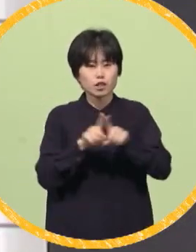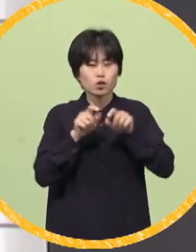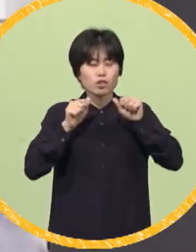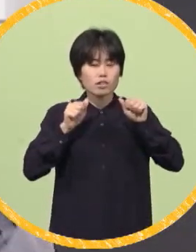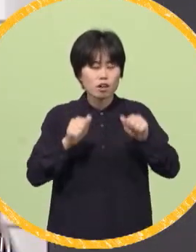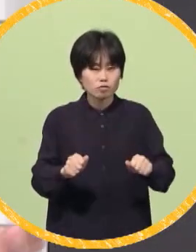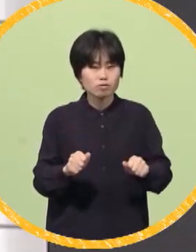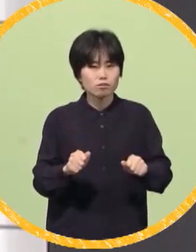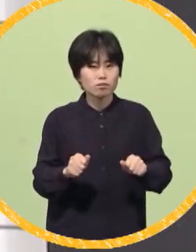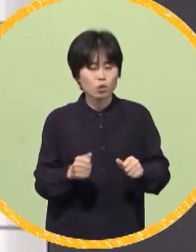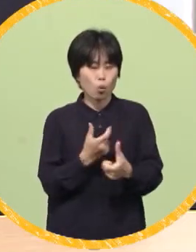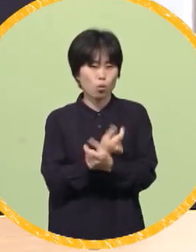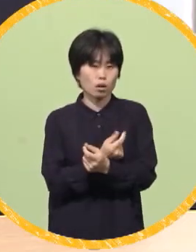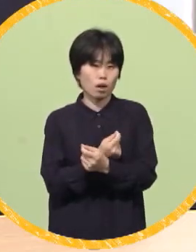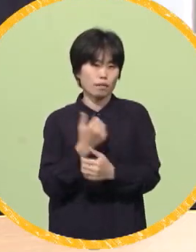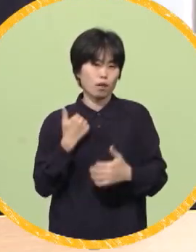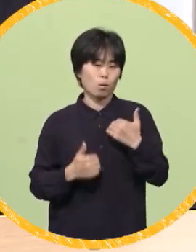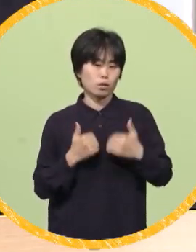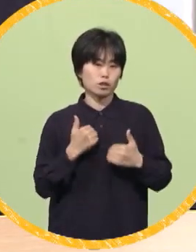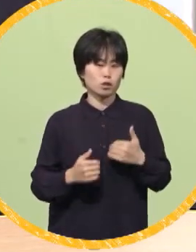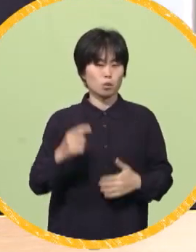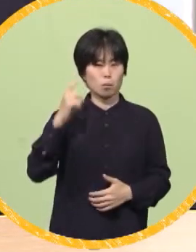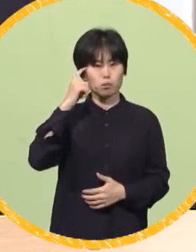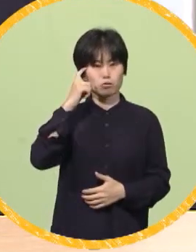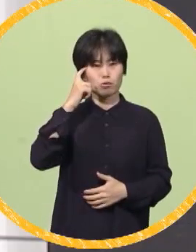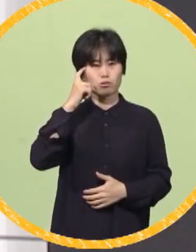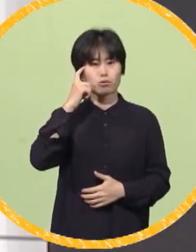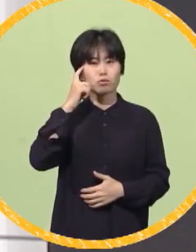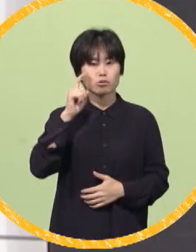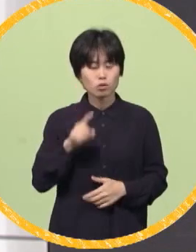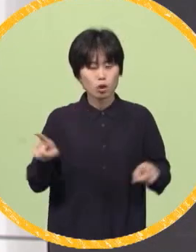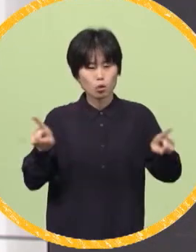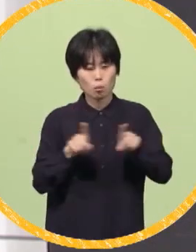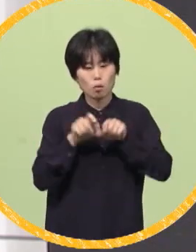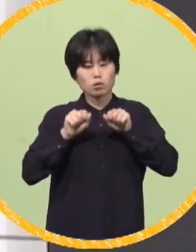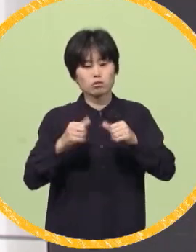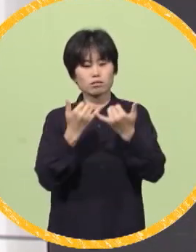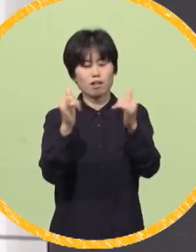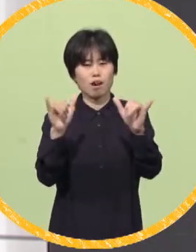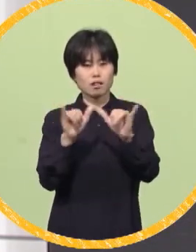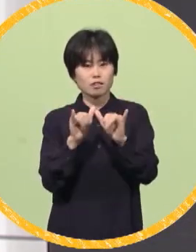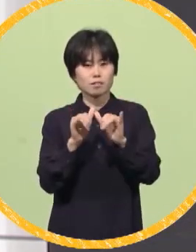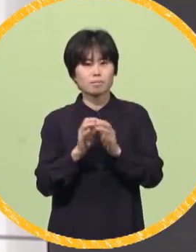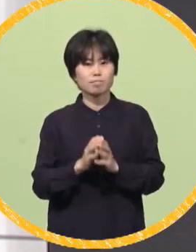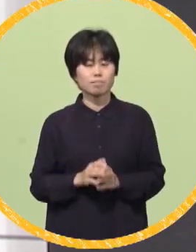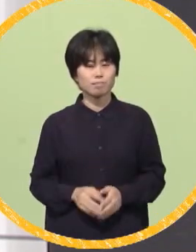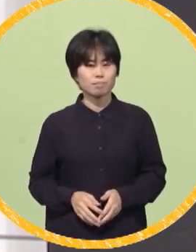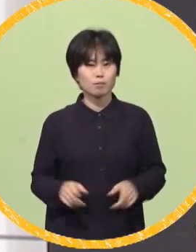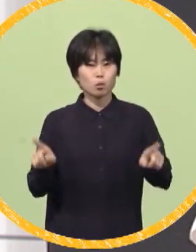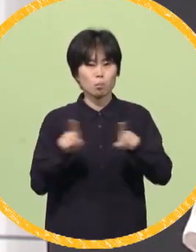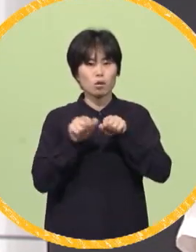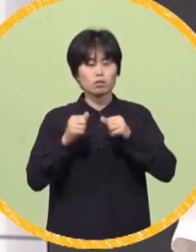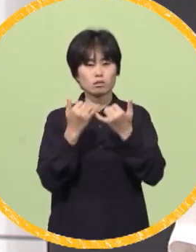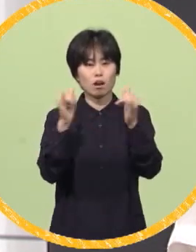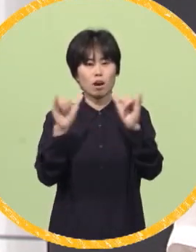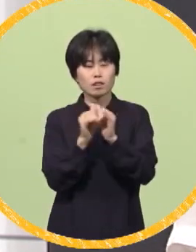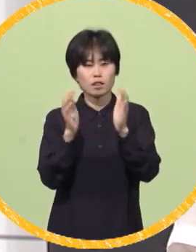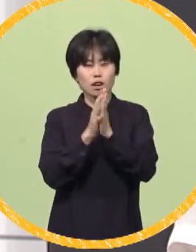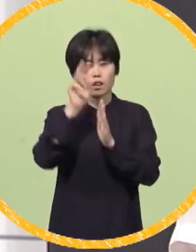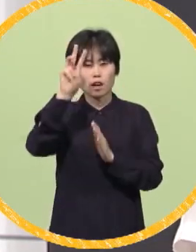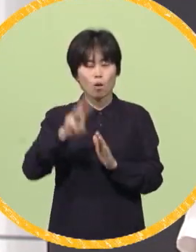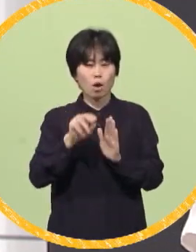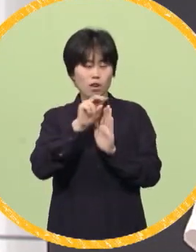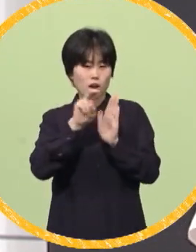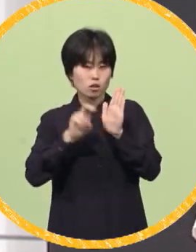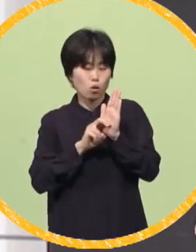った方がお互い楽しい、 そうなんです、 いうことですよね、うん、これが共に生きる社会ということですからね、うん、共に生きる社会神奈川憲章という取りまとめましたから、はい、この精神